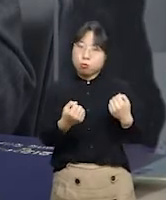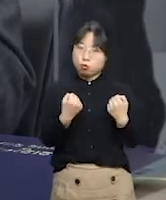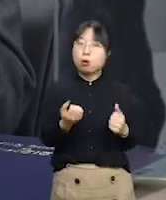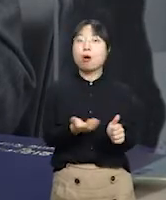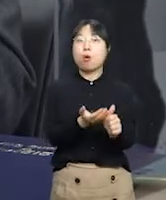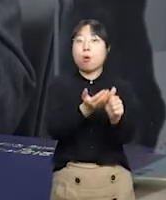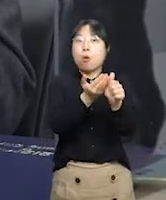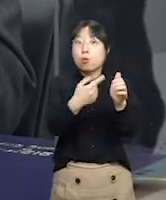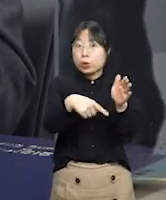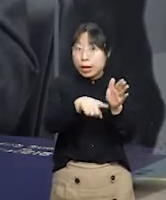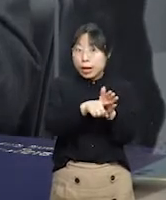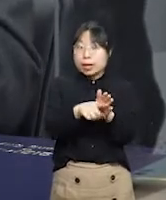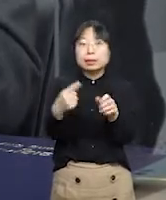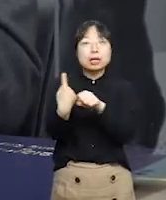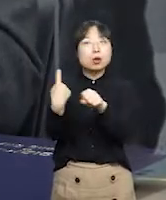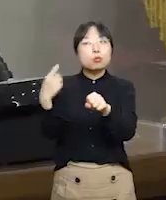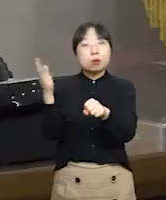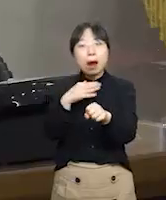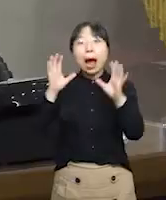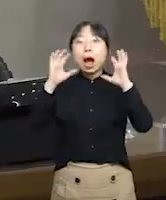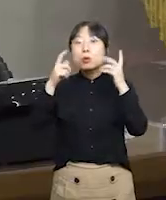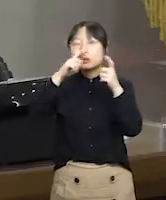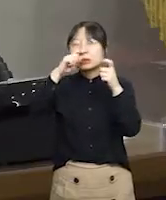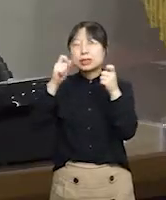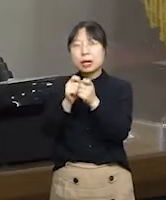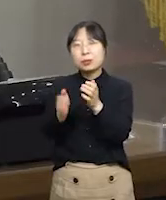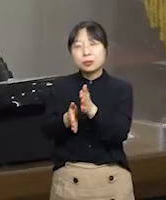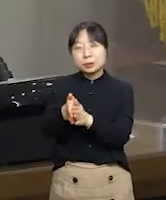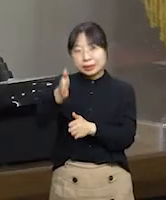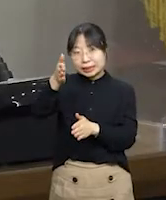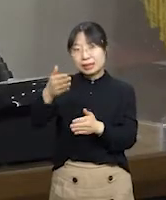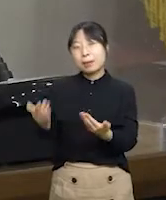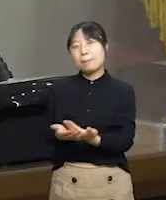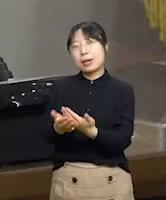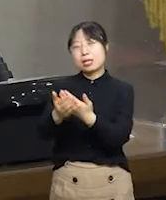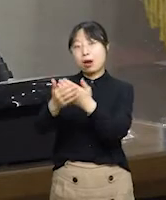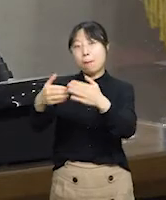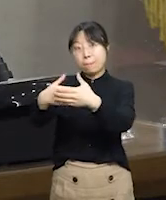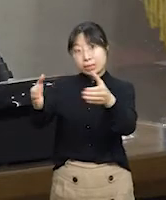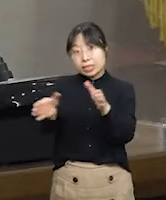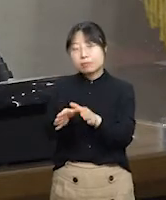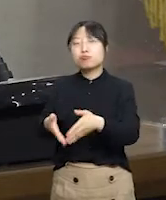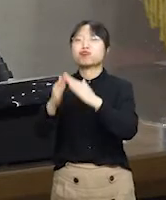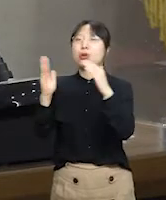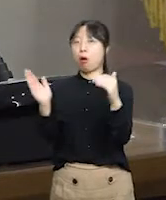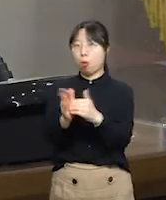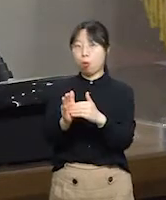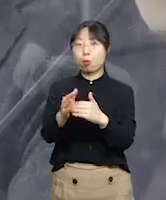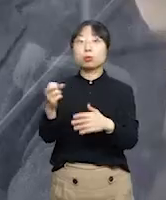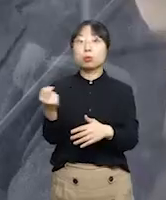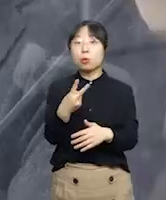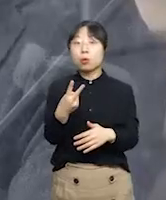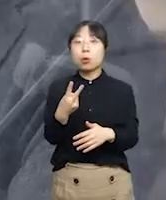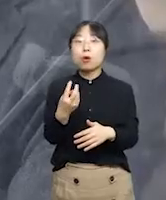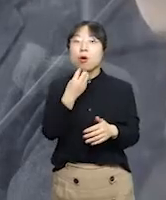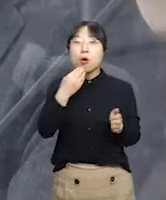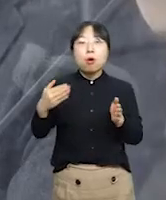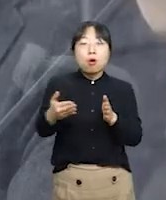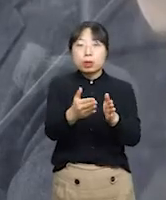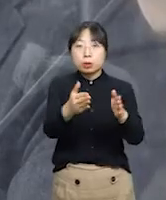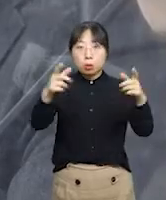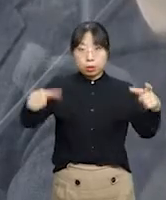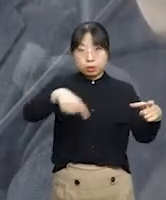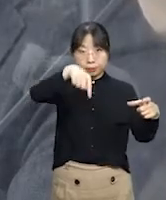건강하게 성장할 수 있도록 지난해부터 아동 친화 도시 조성을 위한 전담팀을 구성했는데요. 더불어 경기도 내